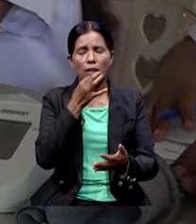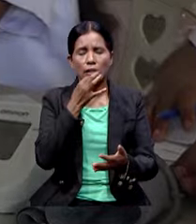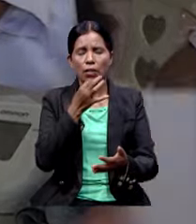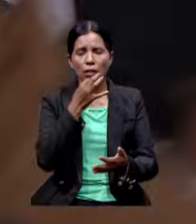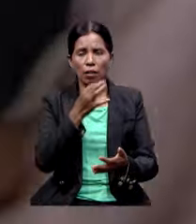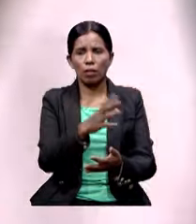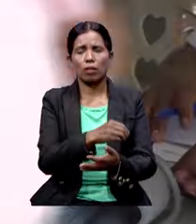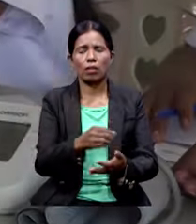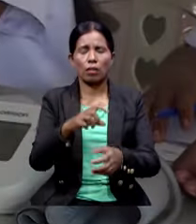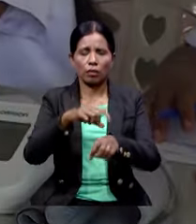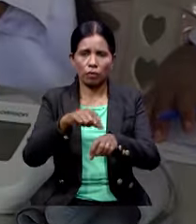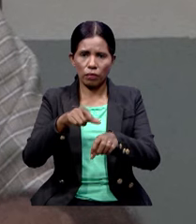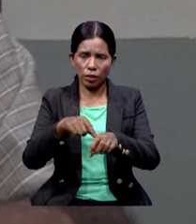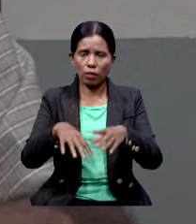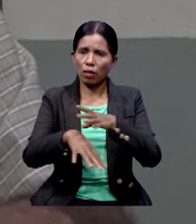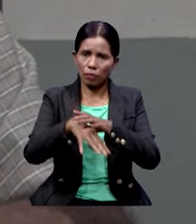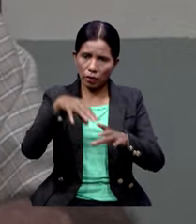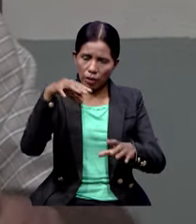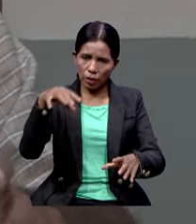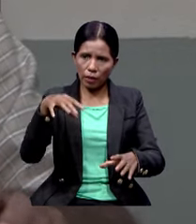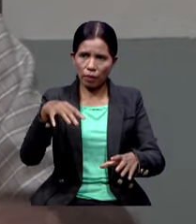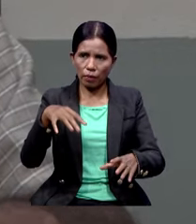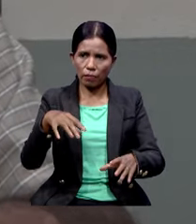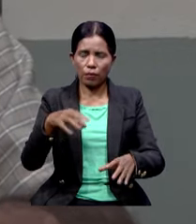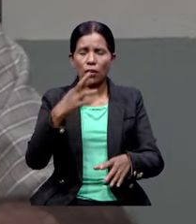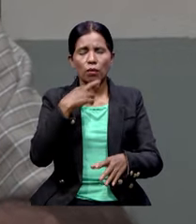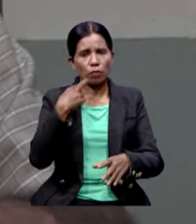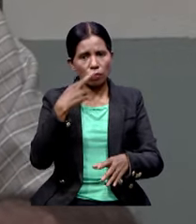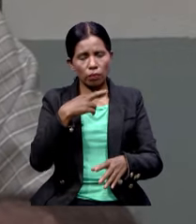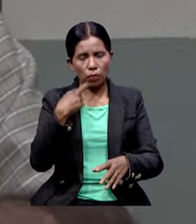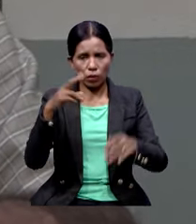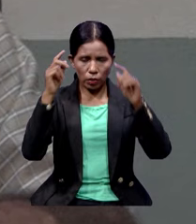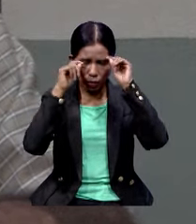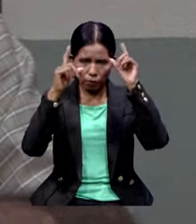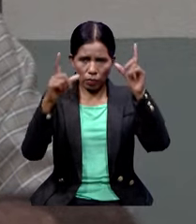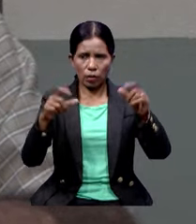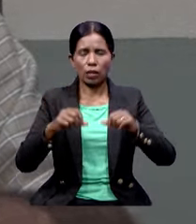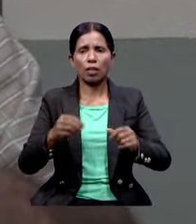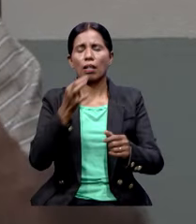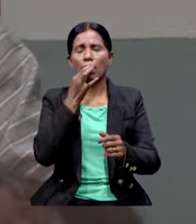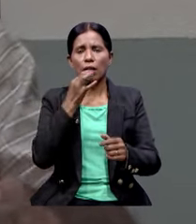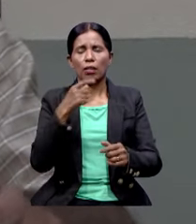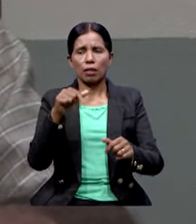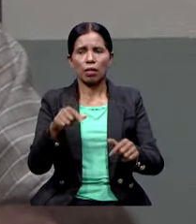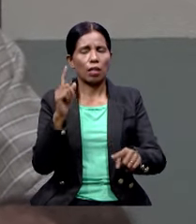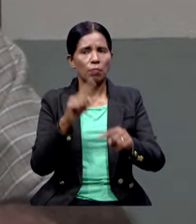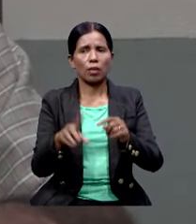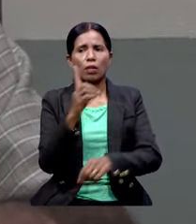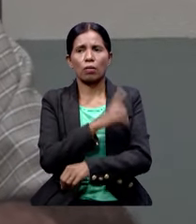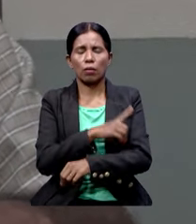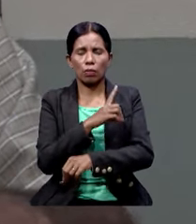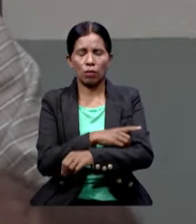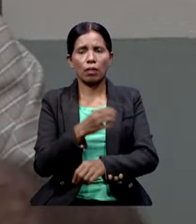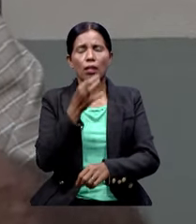ne san feu kai farina a fos rai be timor nia tesen konsumi dan la pel lor lor ma ha yang